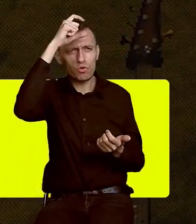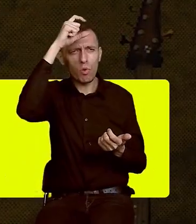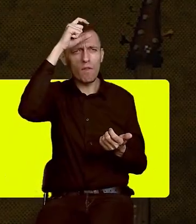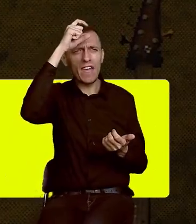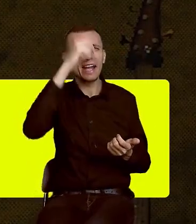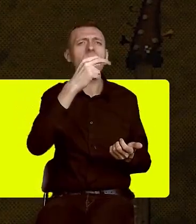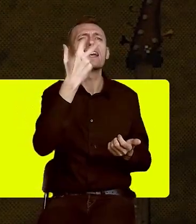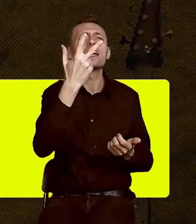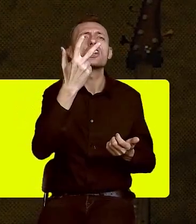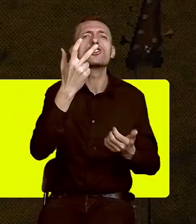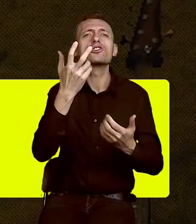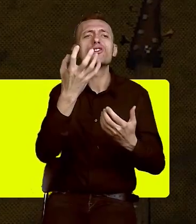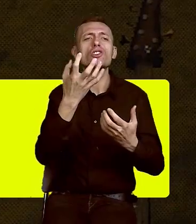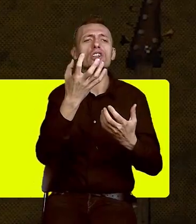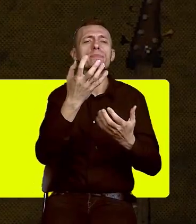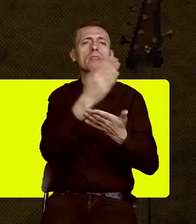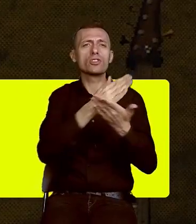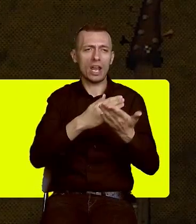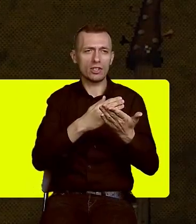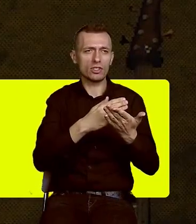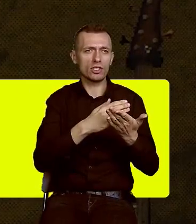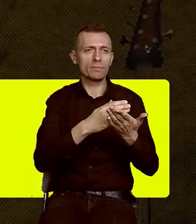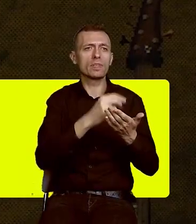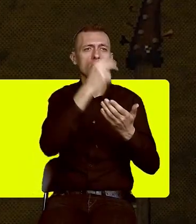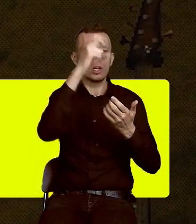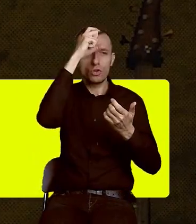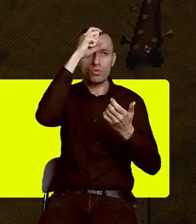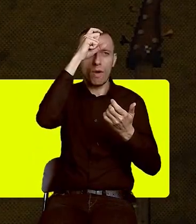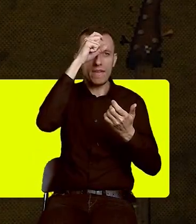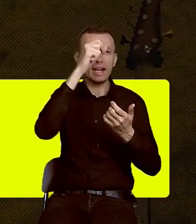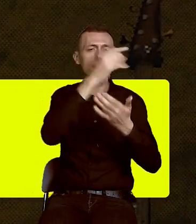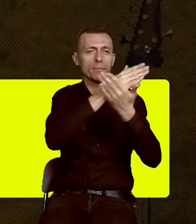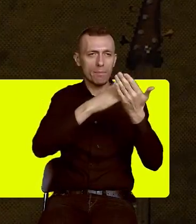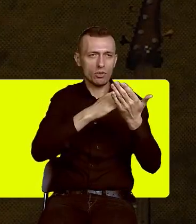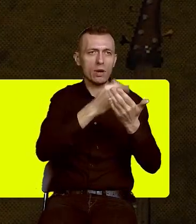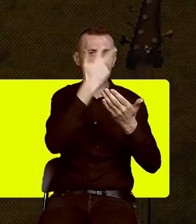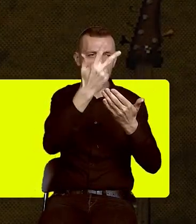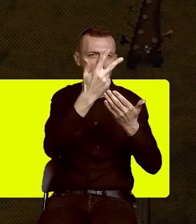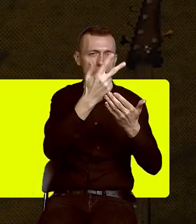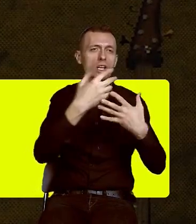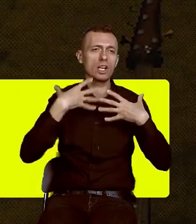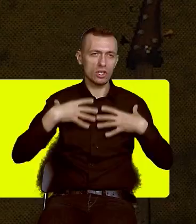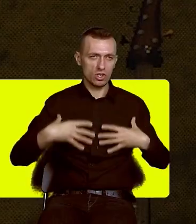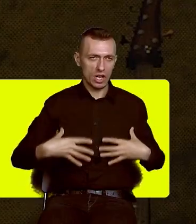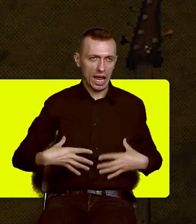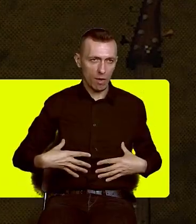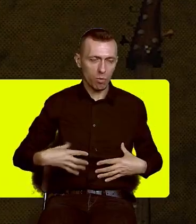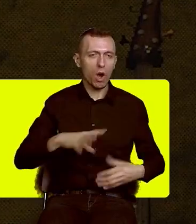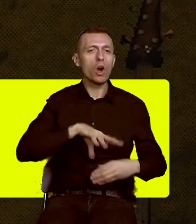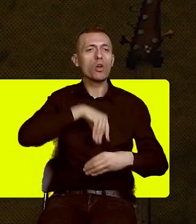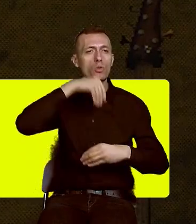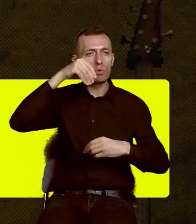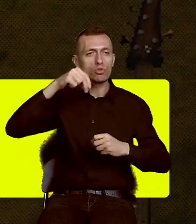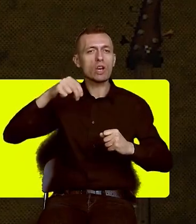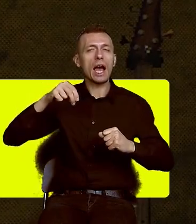i ducha. I wszystkie te trzy części człowieka noszą odziedziczoną po Adamie i Ewie